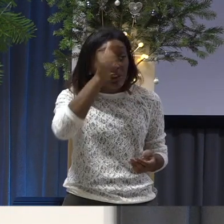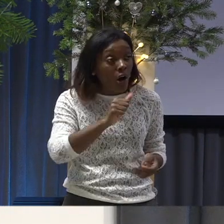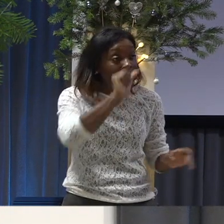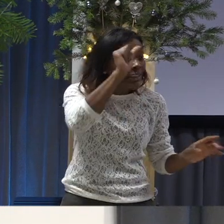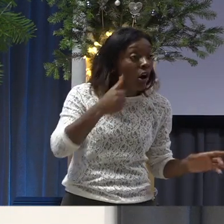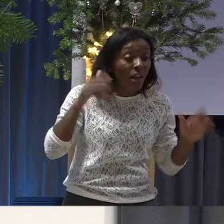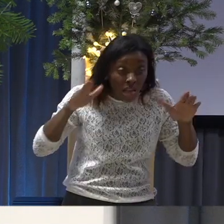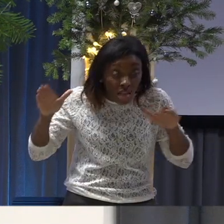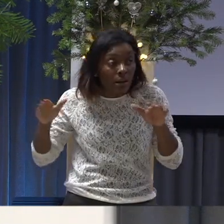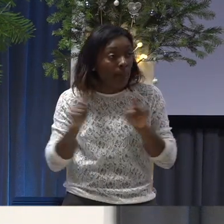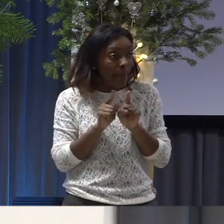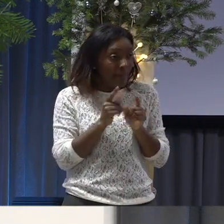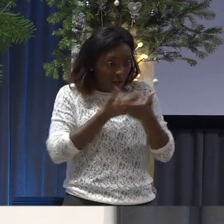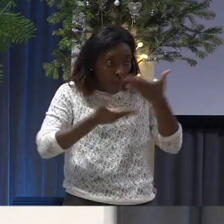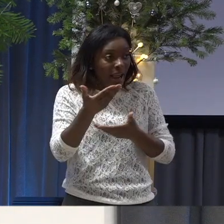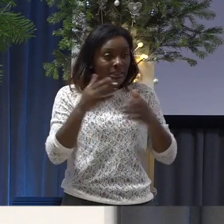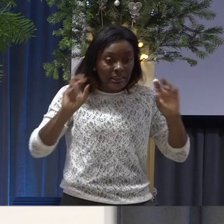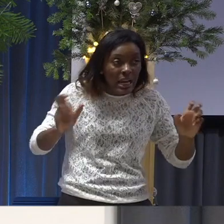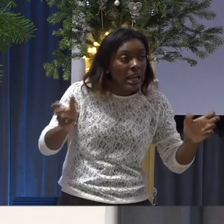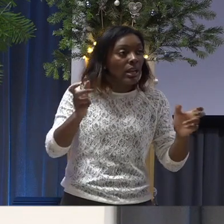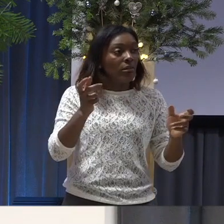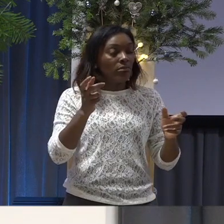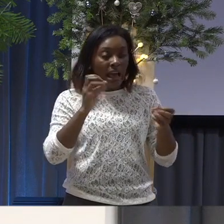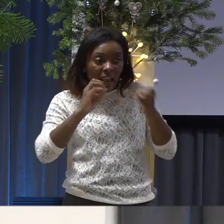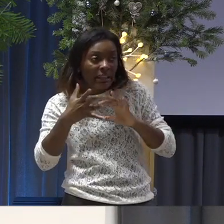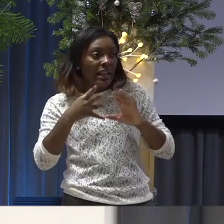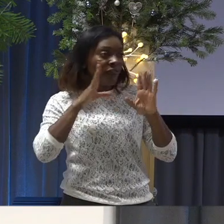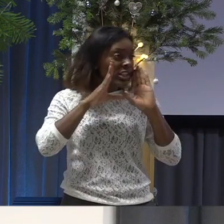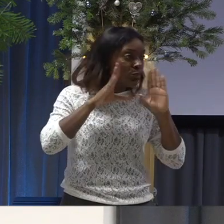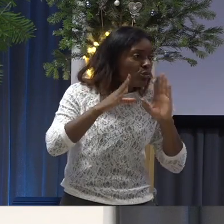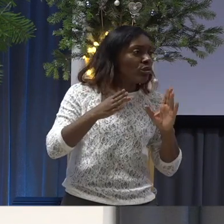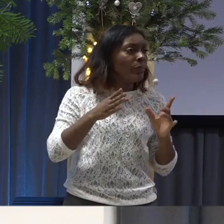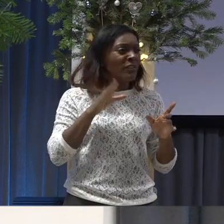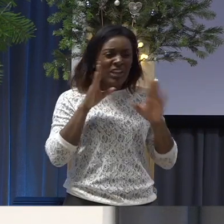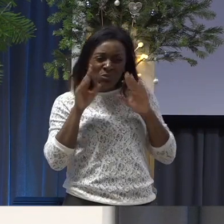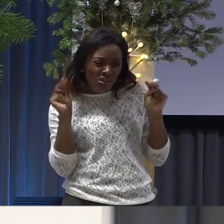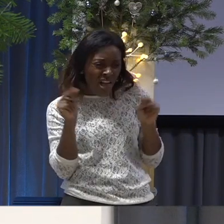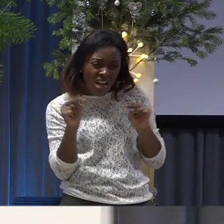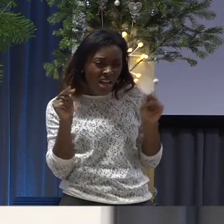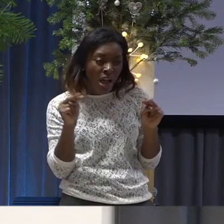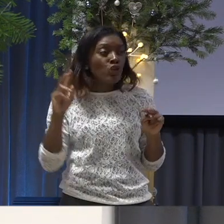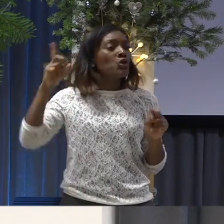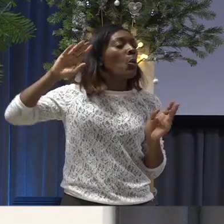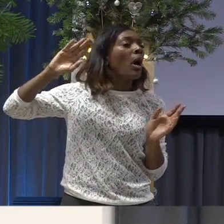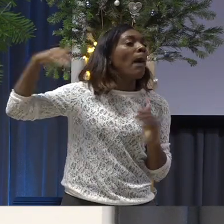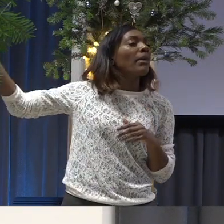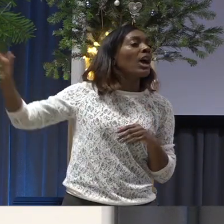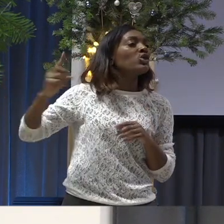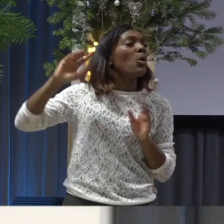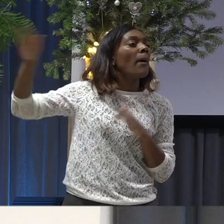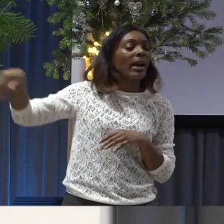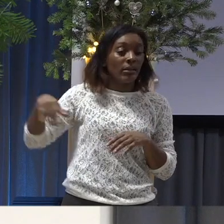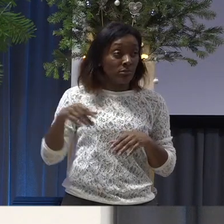ça. Dès que je me lève, je pense à mes réseaux sociaux. C'est une forme